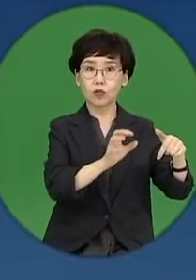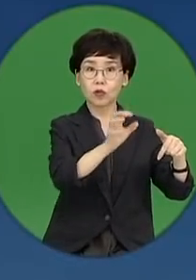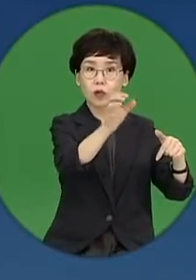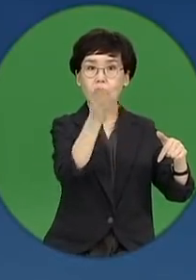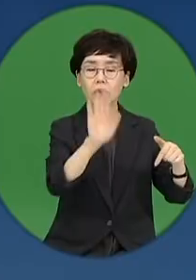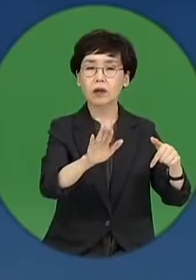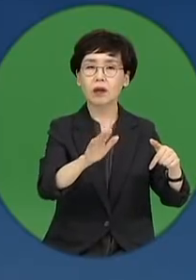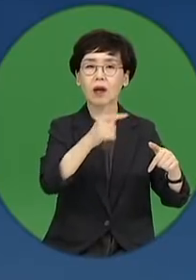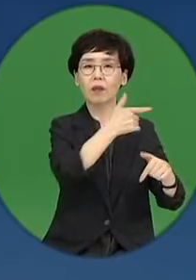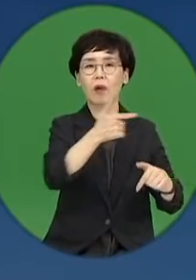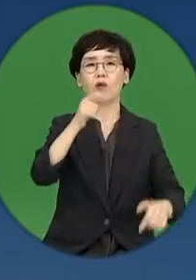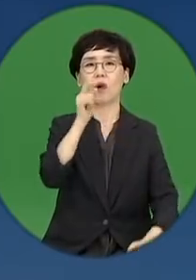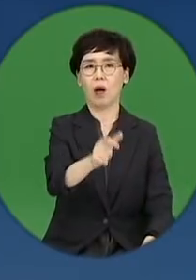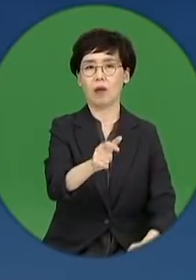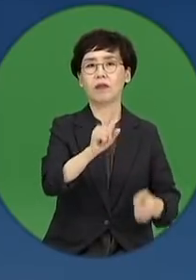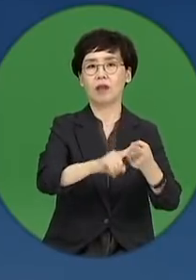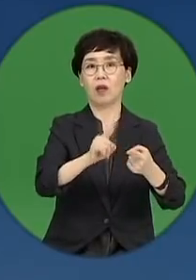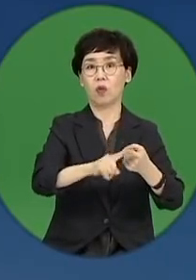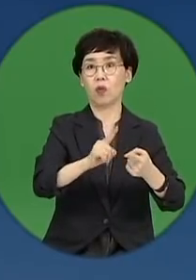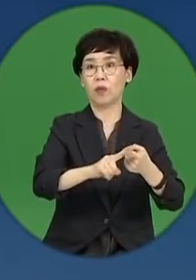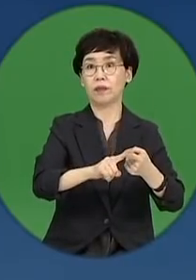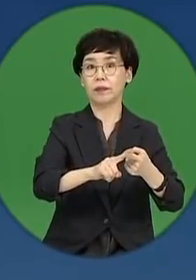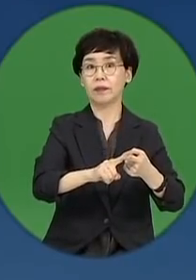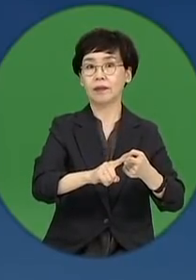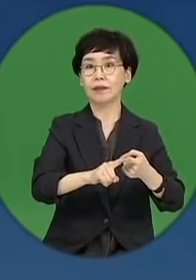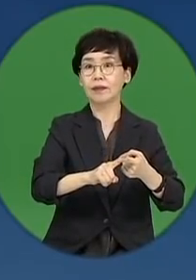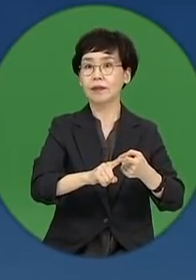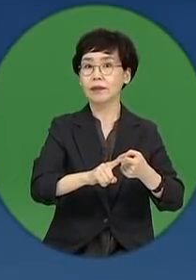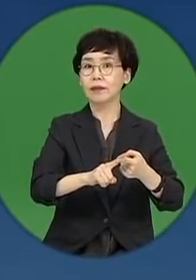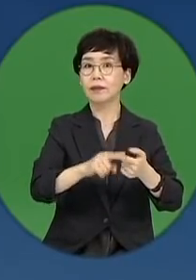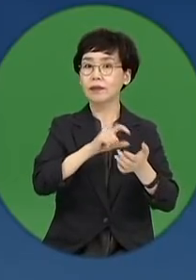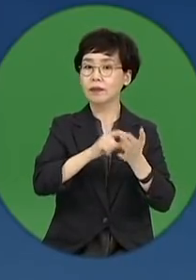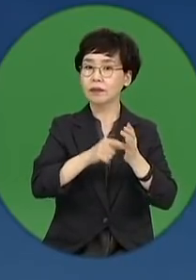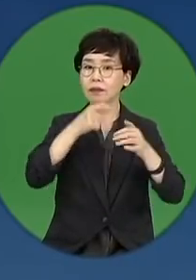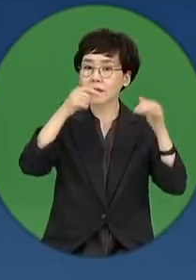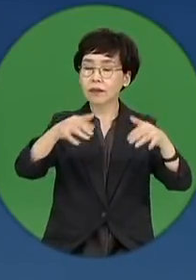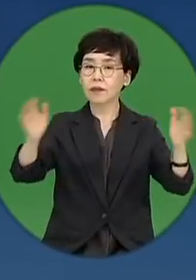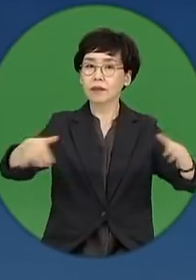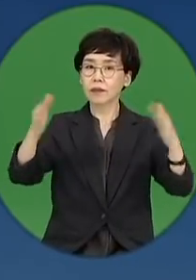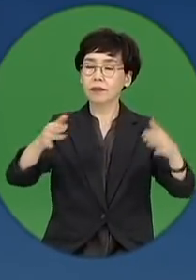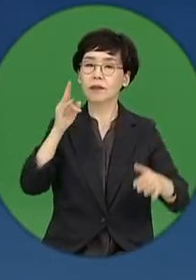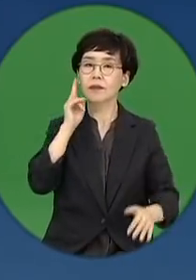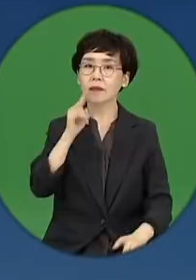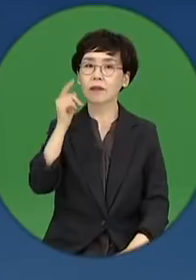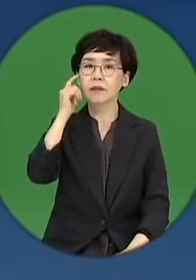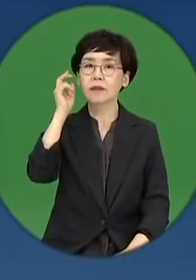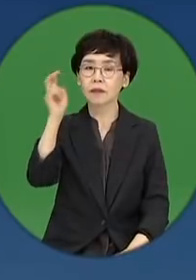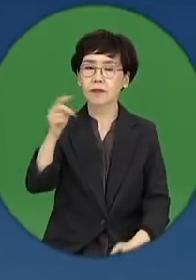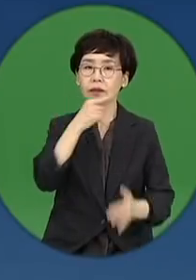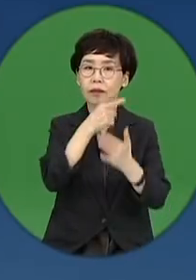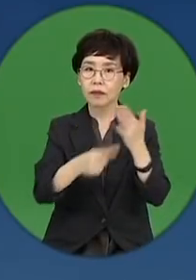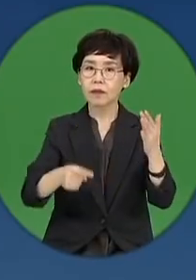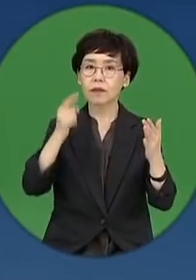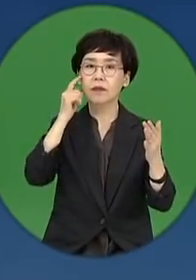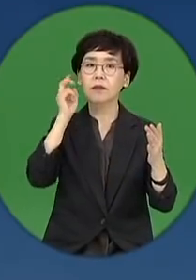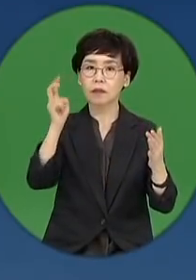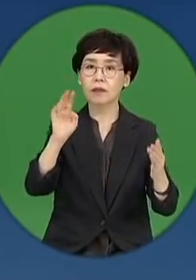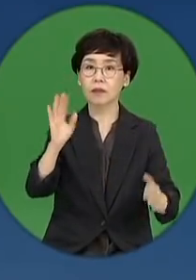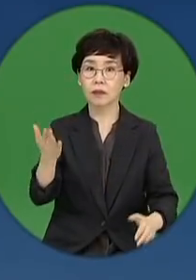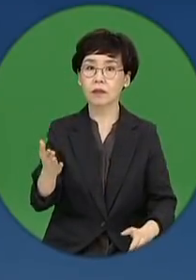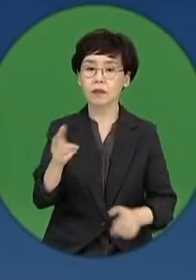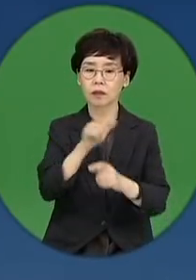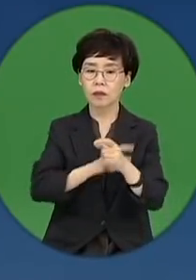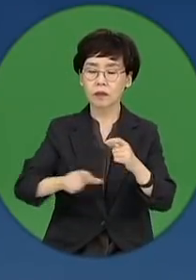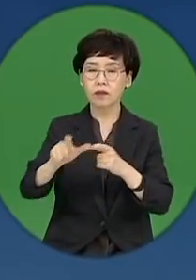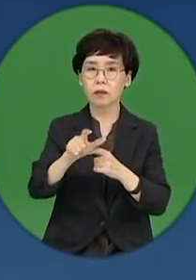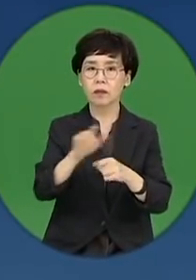강한 지금의 태풍의 위력을 유지할 것이다. 그만큼 바람, 비바람이 더욱 거셀 것이다. 피해가 예상됩니다. 더욱